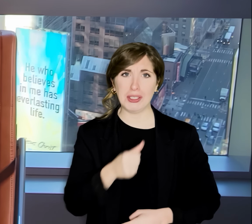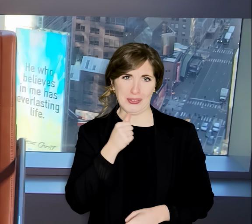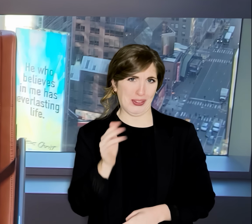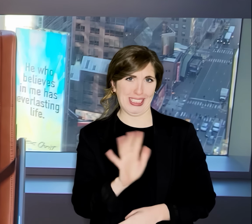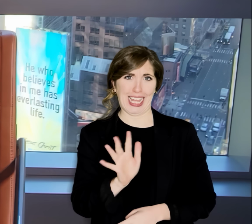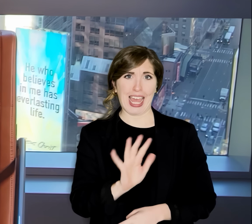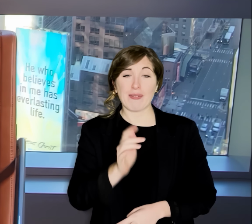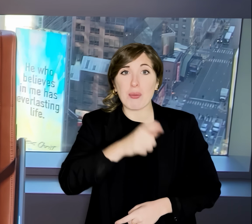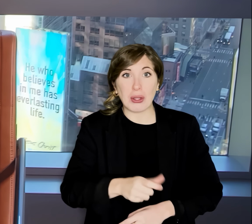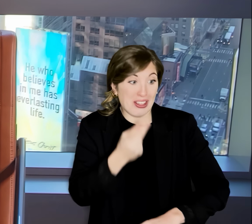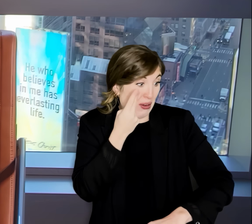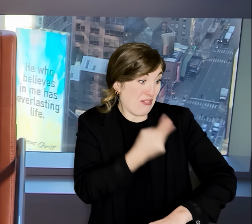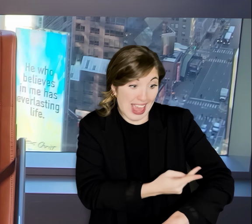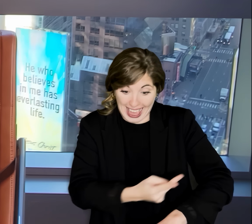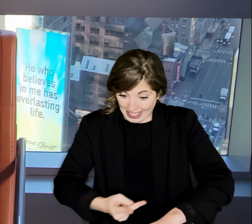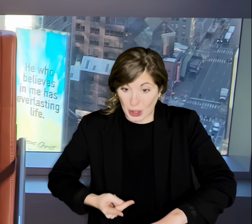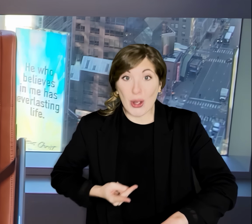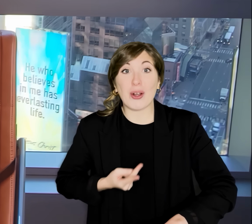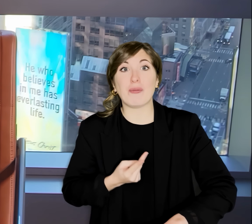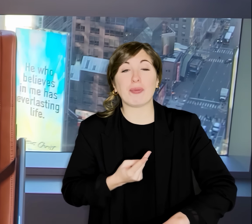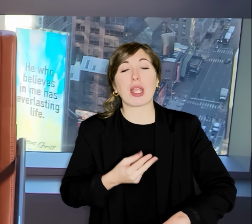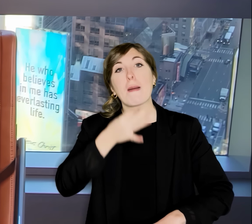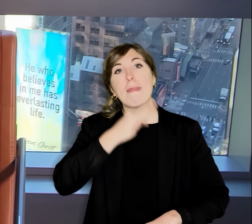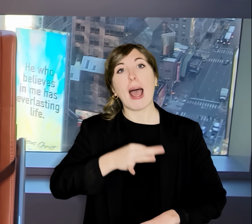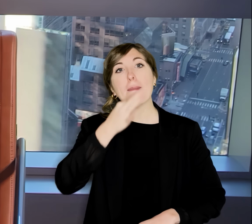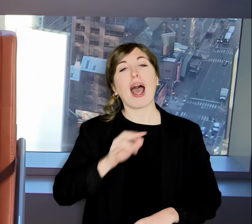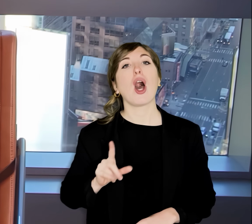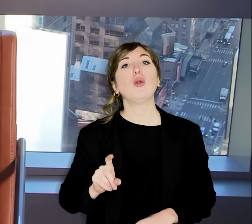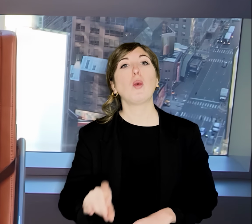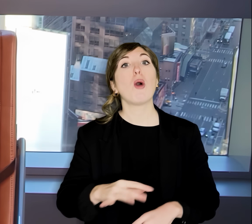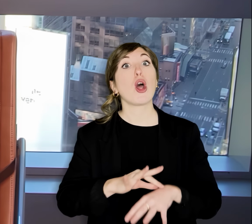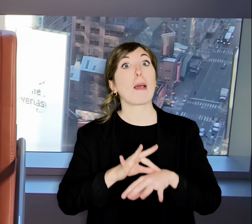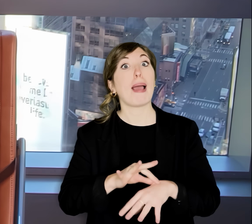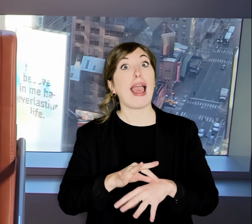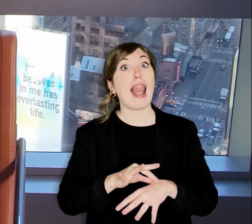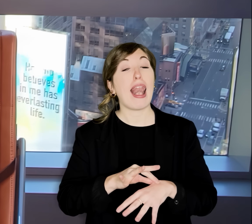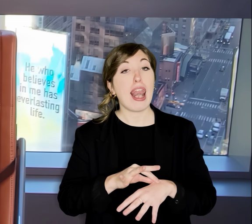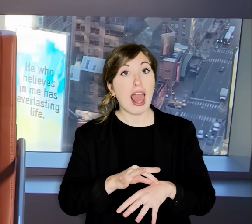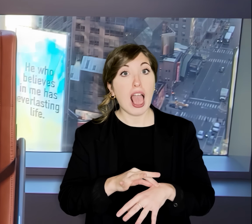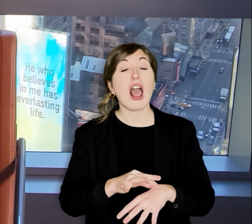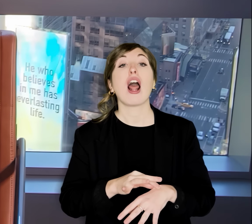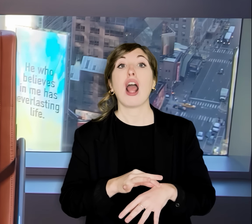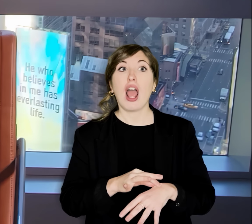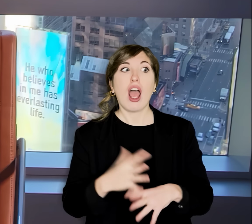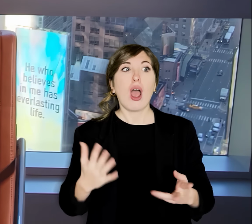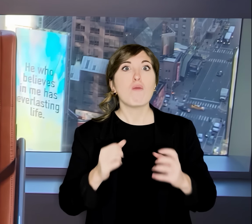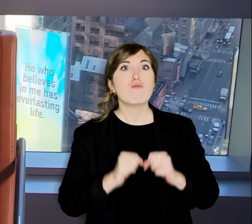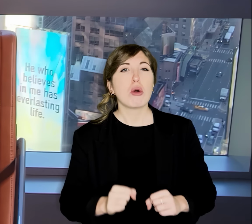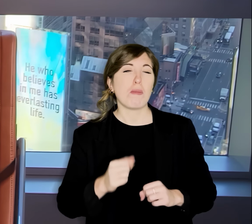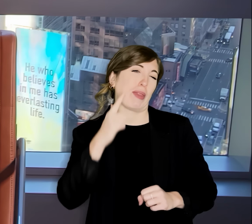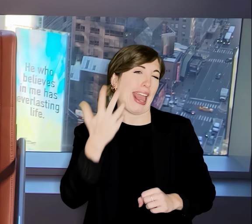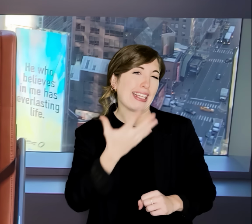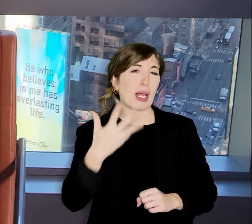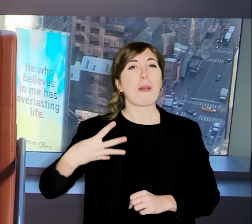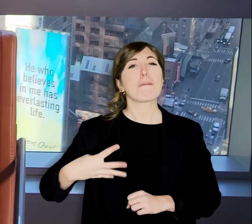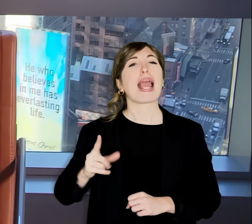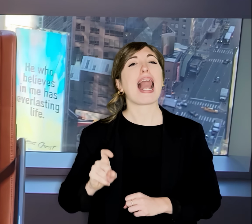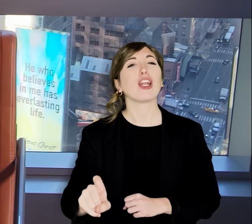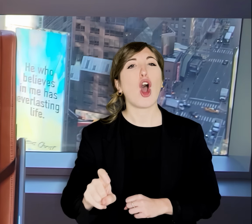e spesso e volentieri i tumori della pelle si manifestano Entrando nello specifico del